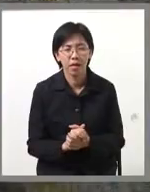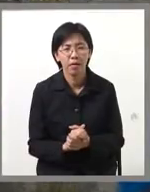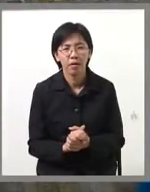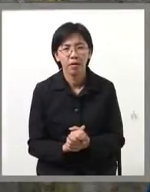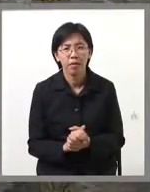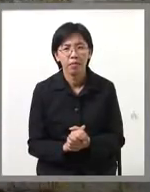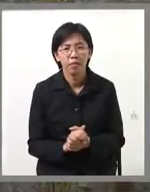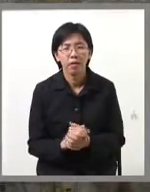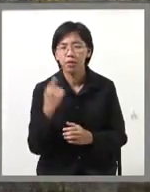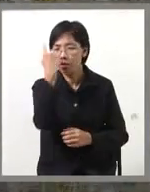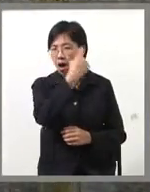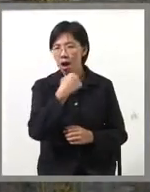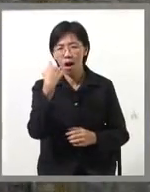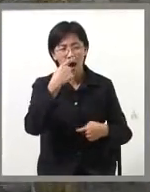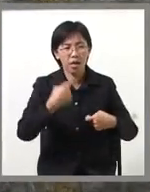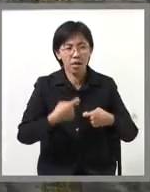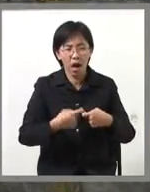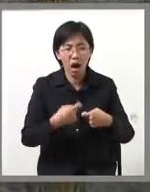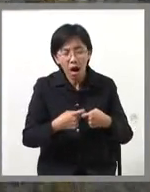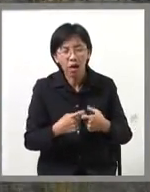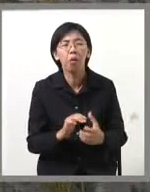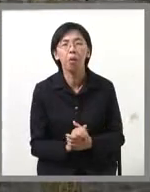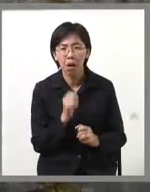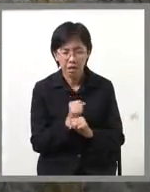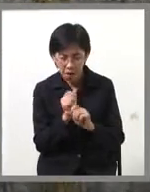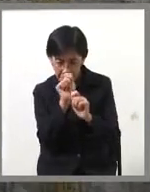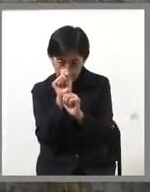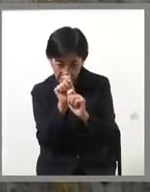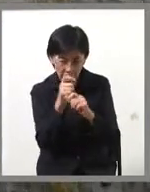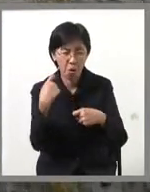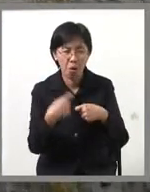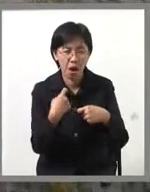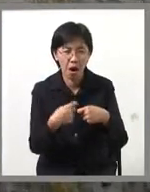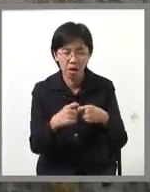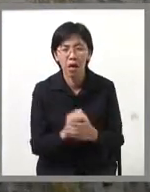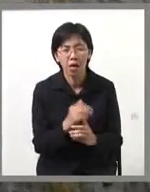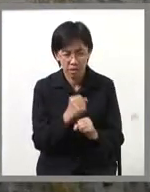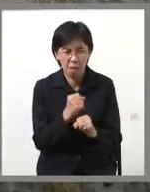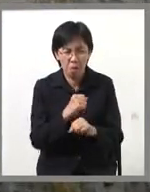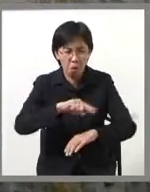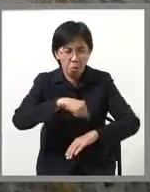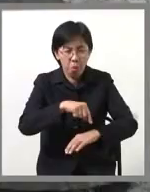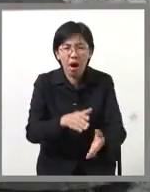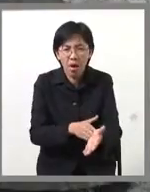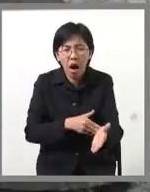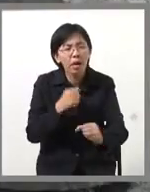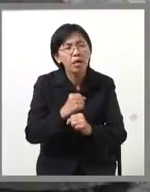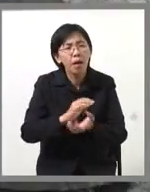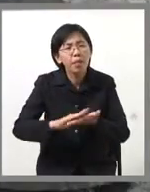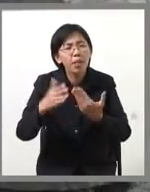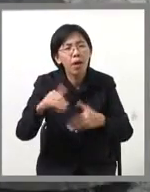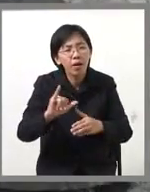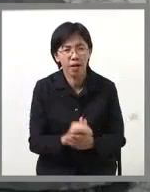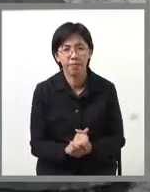ที่สุดก็คือส่วนหน้าเนี่ยเพราะส่วนหน้ามันมีรายละเอียดเยอะ ค่ะ ใช้ส่วนนี้ทำอยู่นานนี่ยังไม่เส